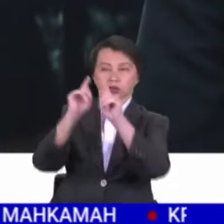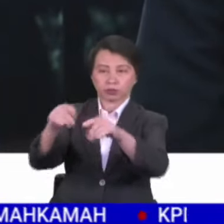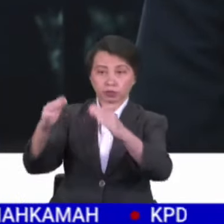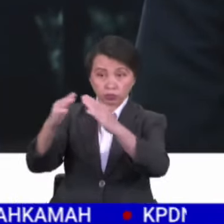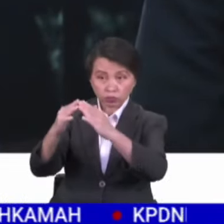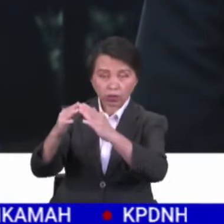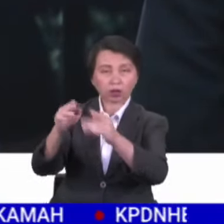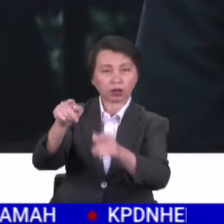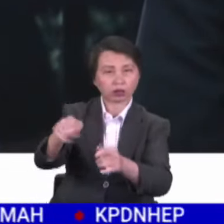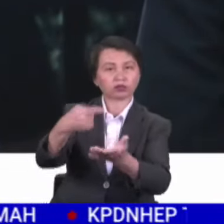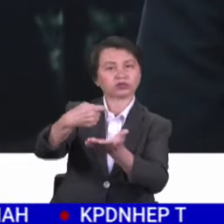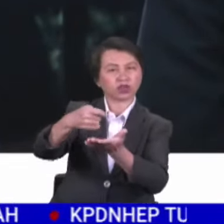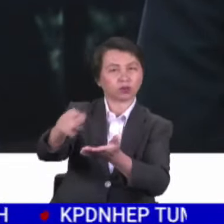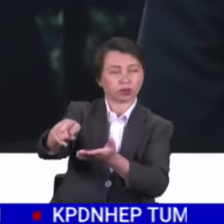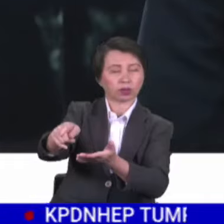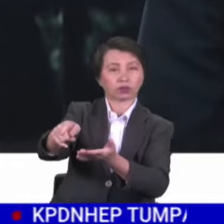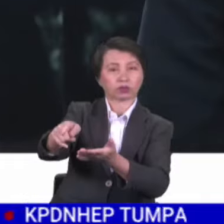Sebuah premis